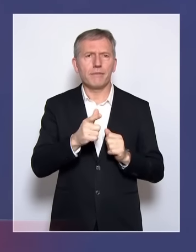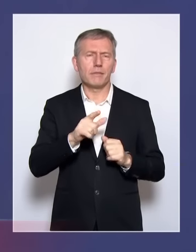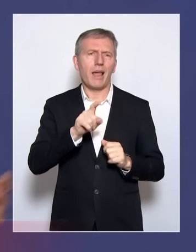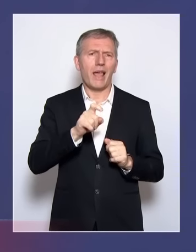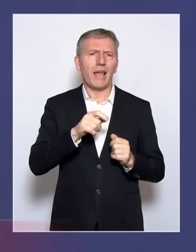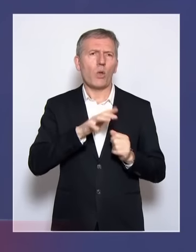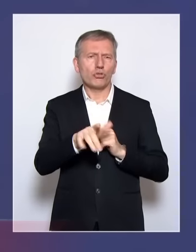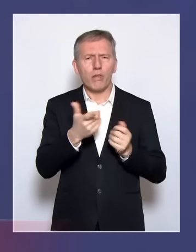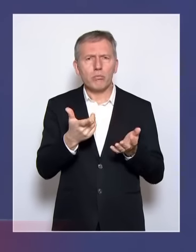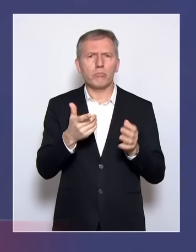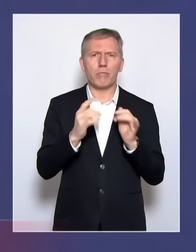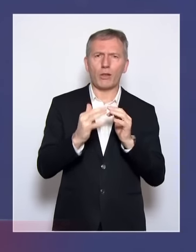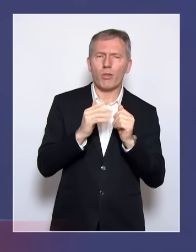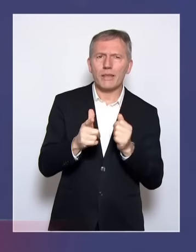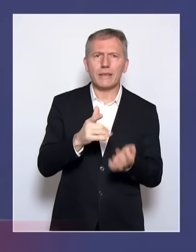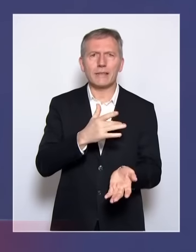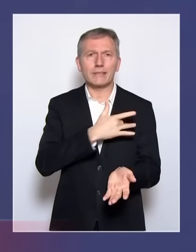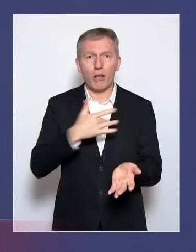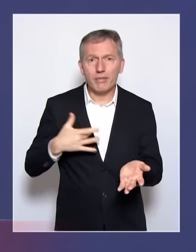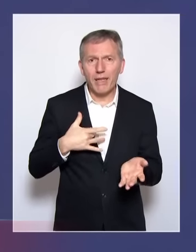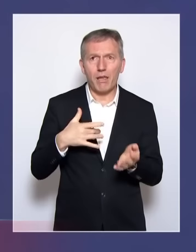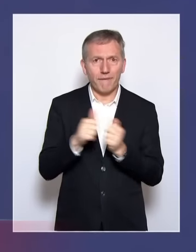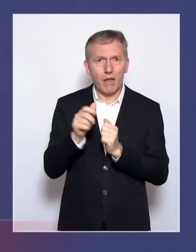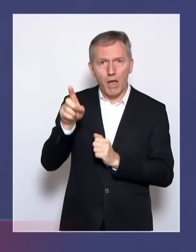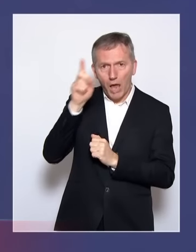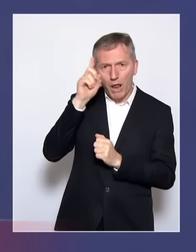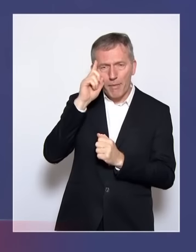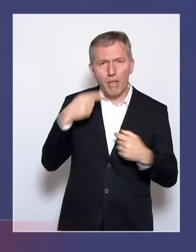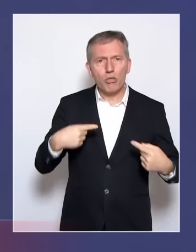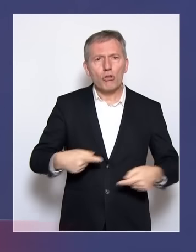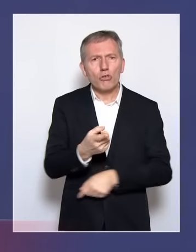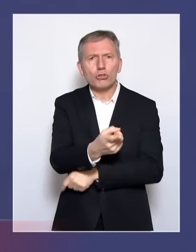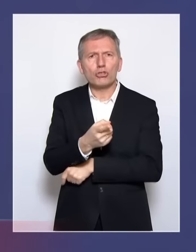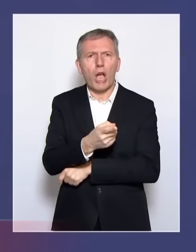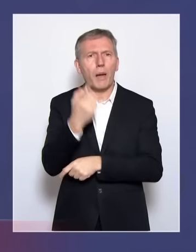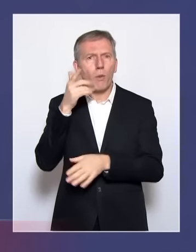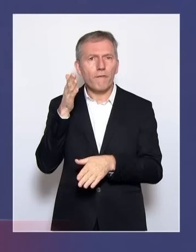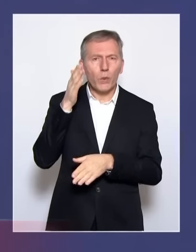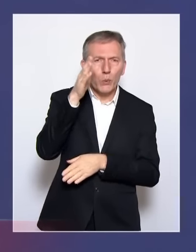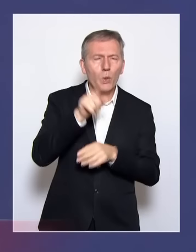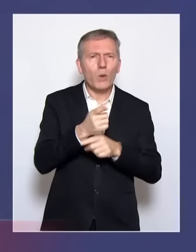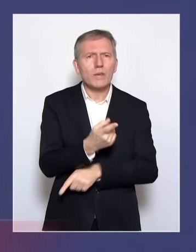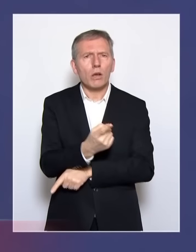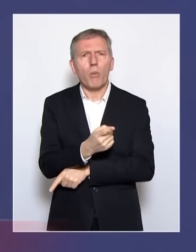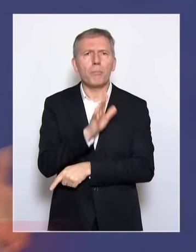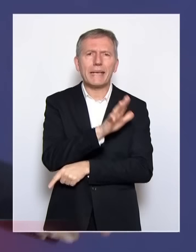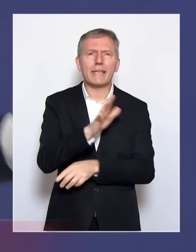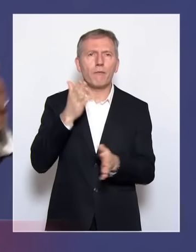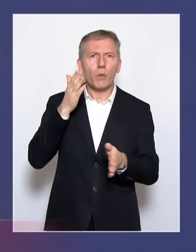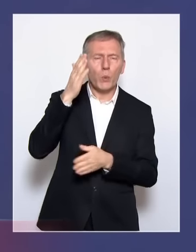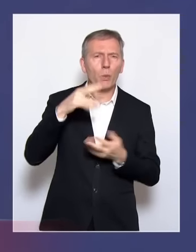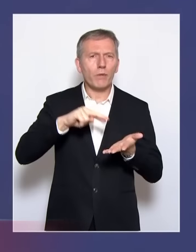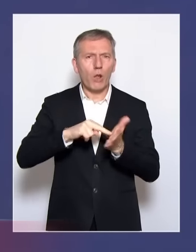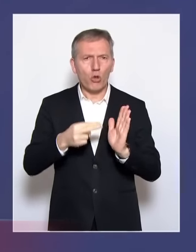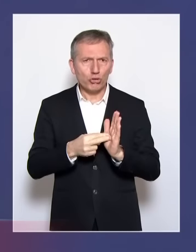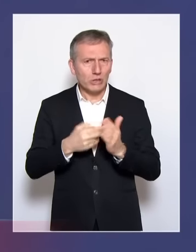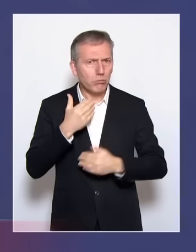Nous avons aussi lancé avec l'Allemagne des grands projets, le char du futur, le système de combat aérien du futur et avec